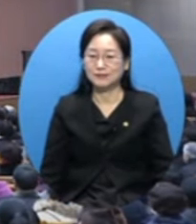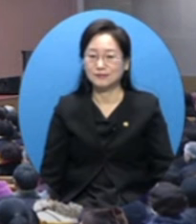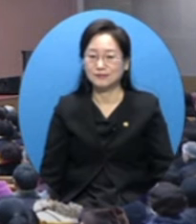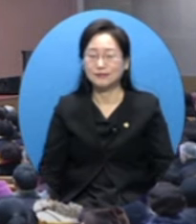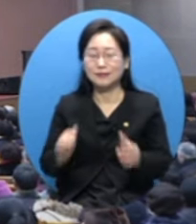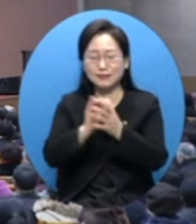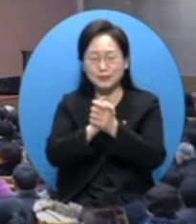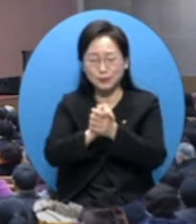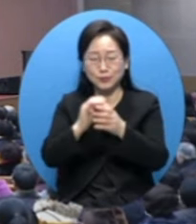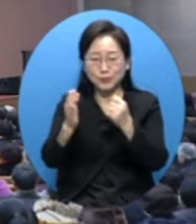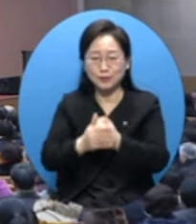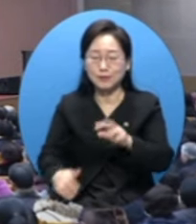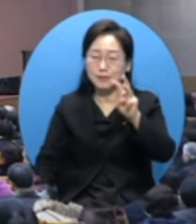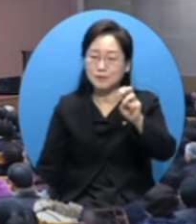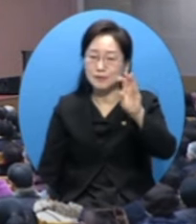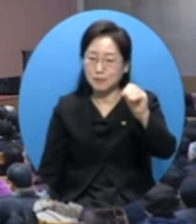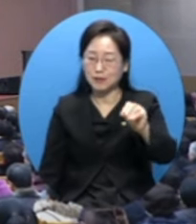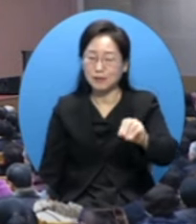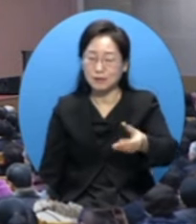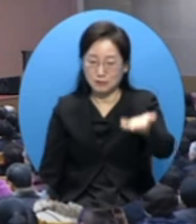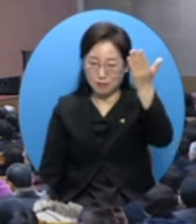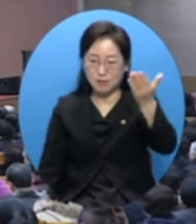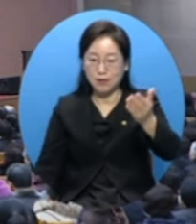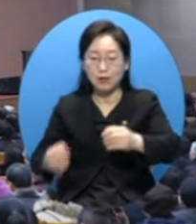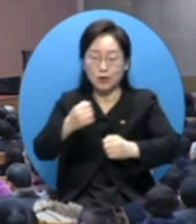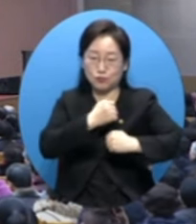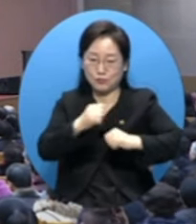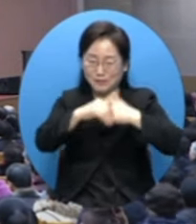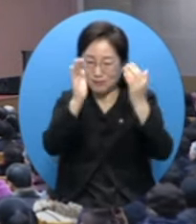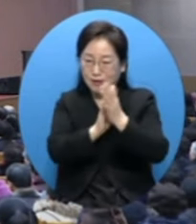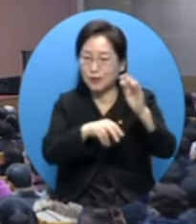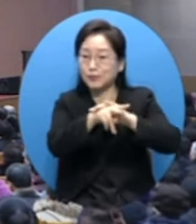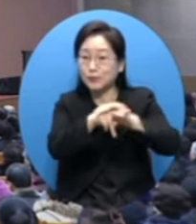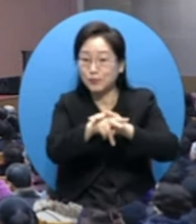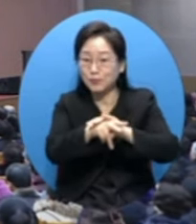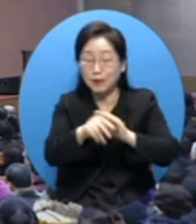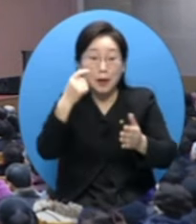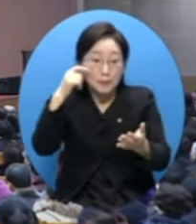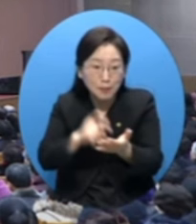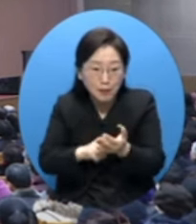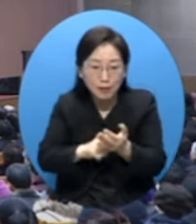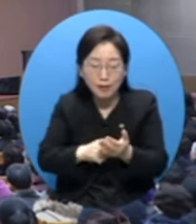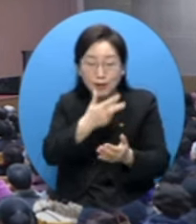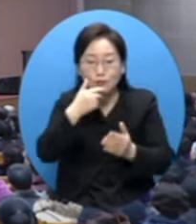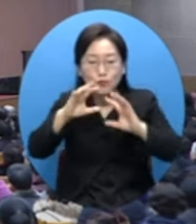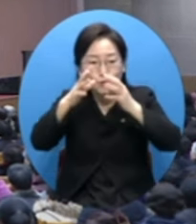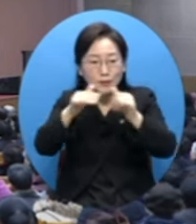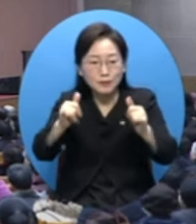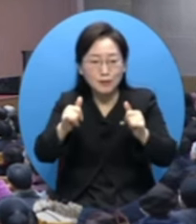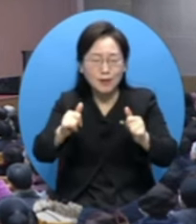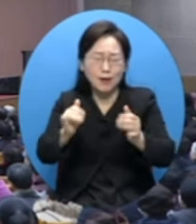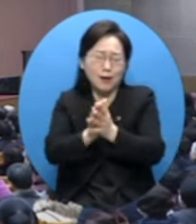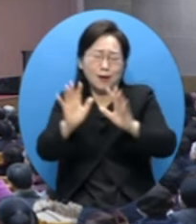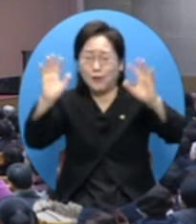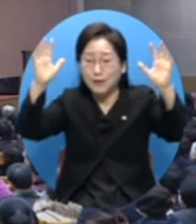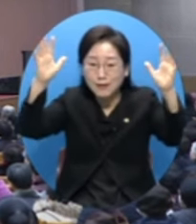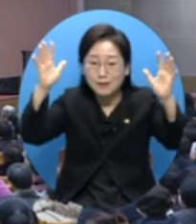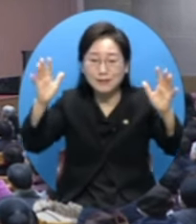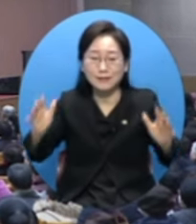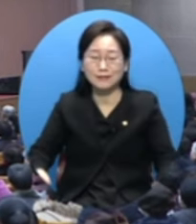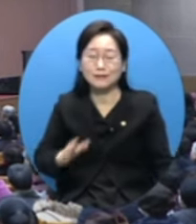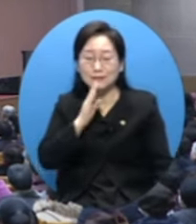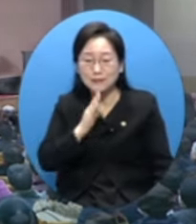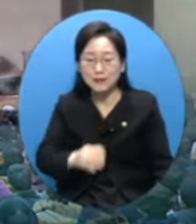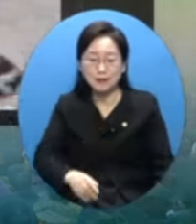기도를 통해 30만 명이 넘는 군인들이 성공적으로 탈출해 귀환한 것을 목격한 영국 국민들의 사기는 하늘을 찔렀습니다. 훗날